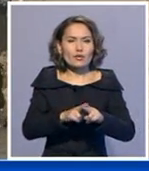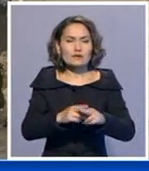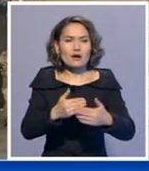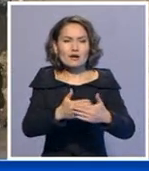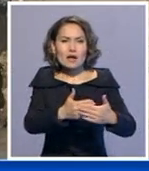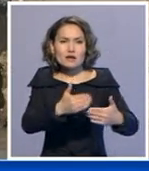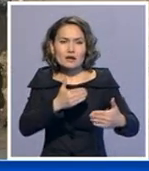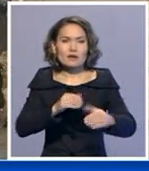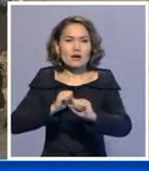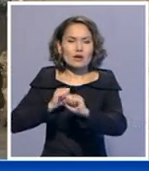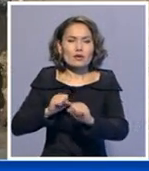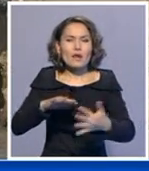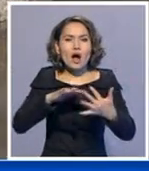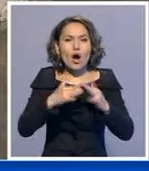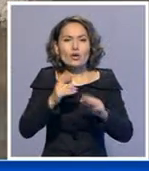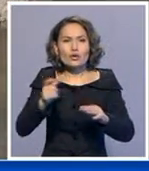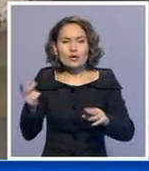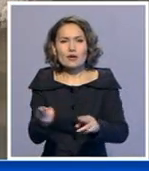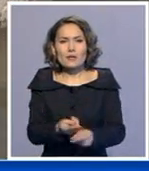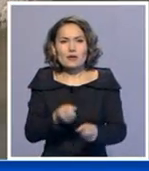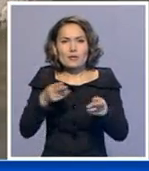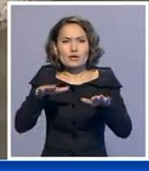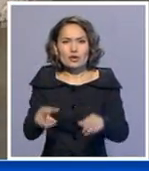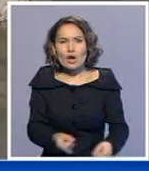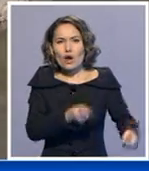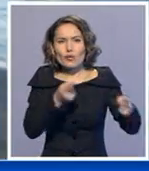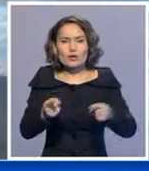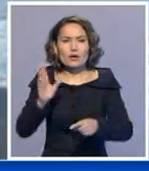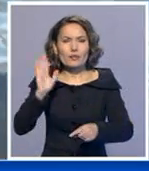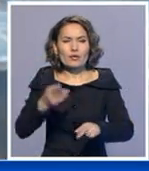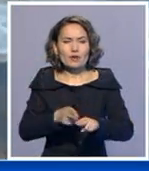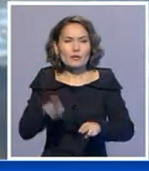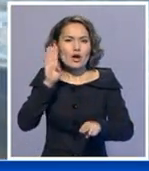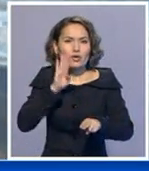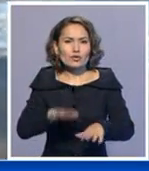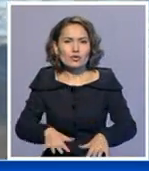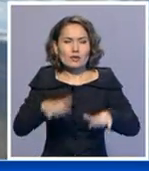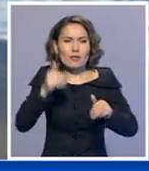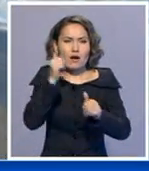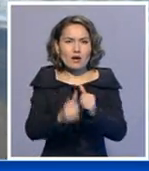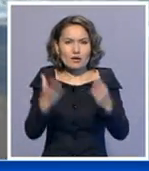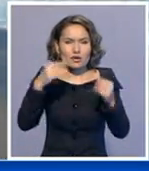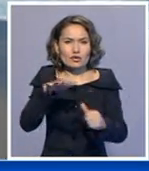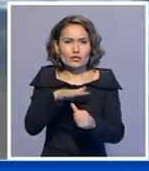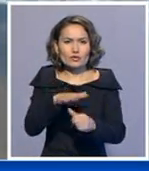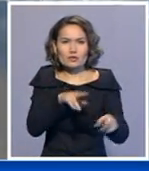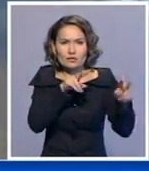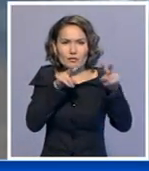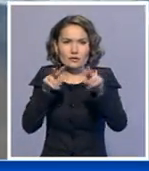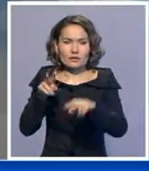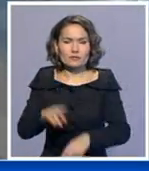дайын. Судың деңгейі әр жарты сағат сайын тексеріледі. Бұдан бөлек ағын су арнасы күніне бірнеше рет тікұшақ арқылы бақыланады.